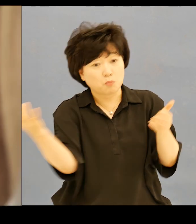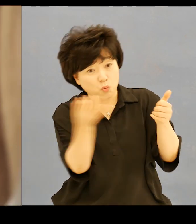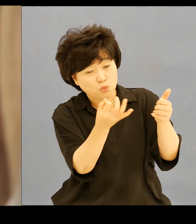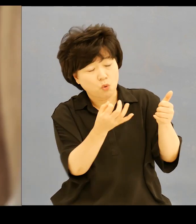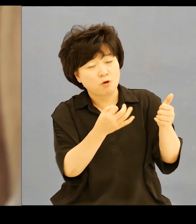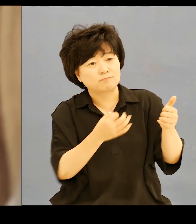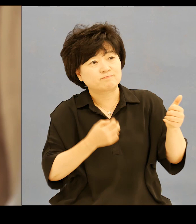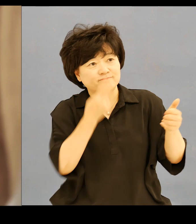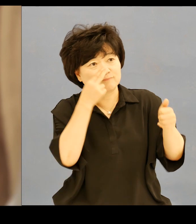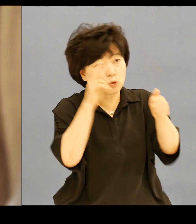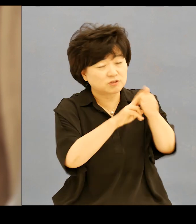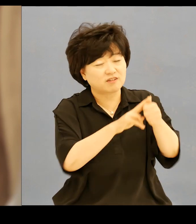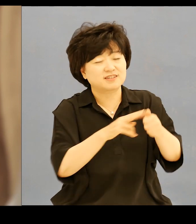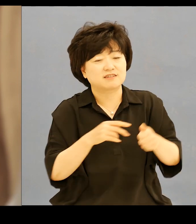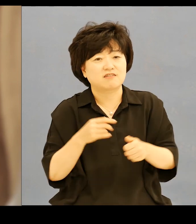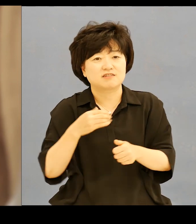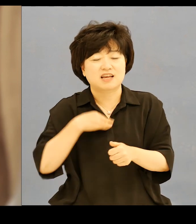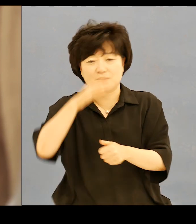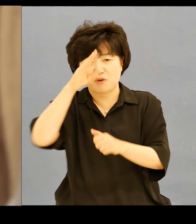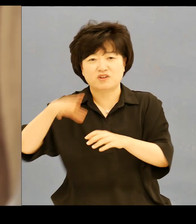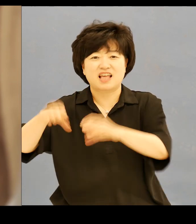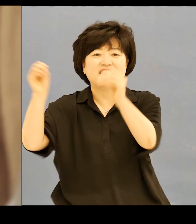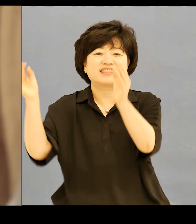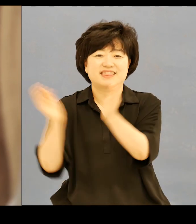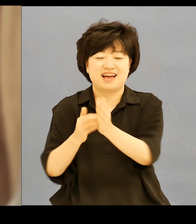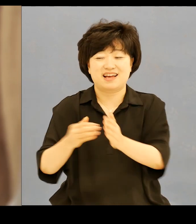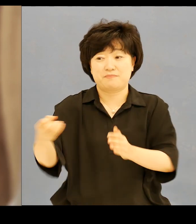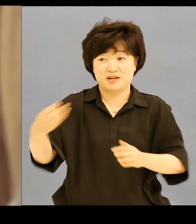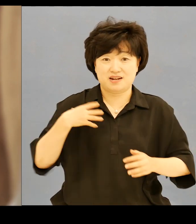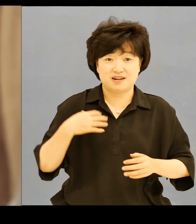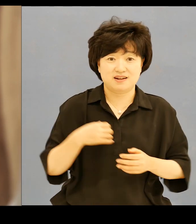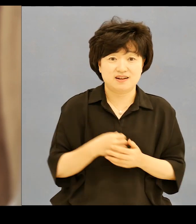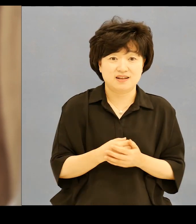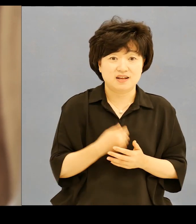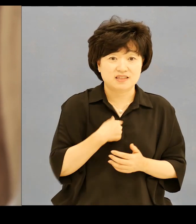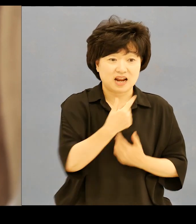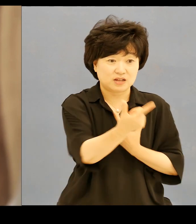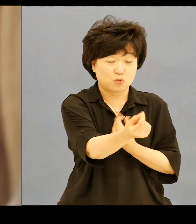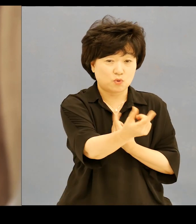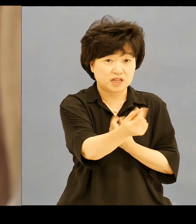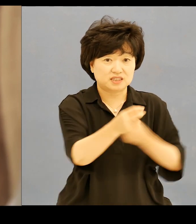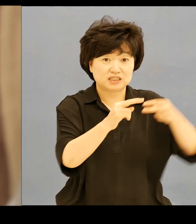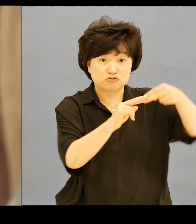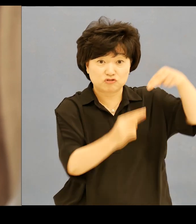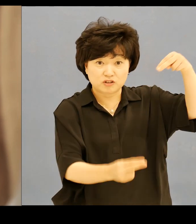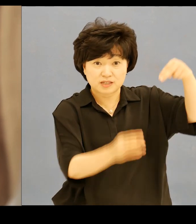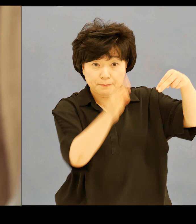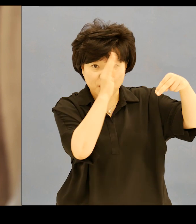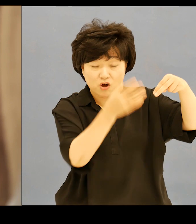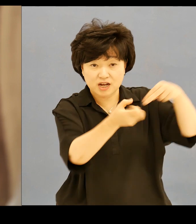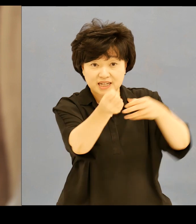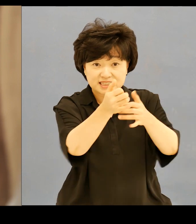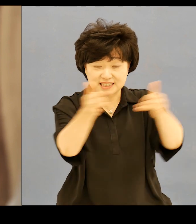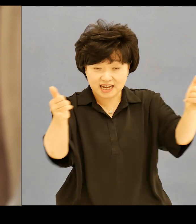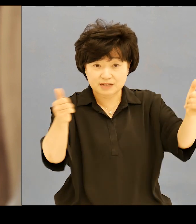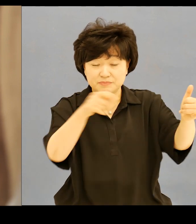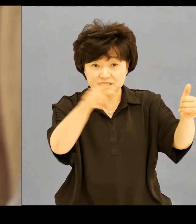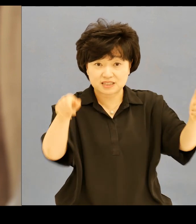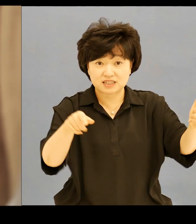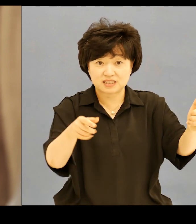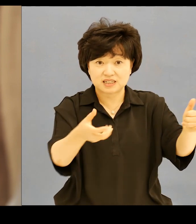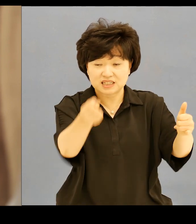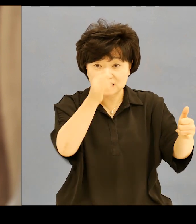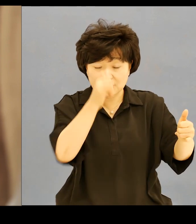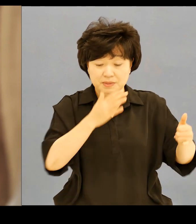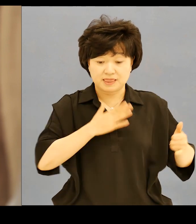또 저랑 똑같은 유전자병을 갖고 있는 분이 계시다면 제가 이렇게 계속